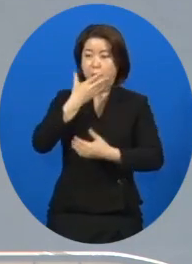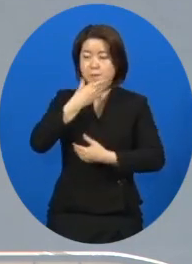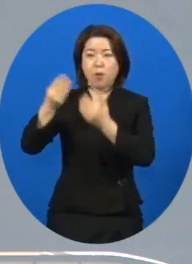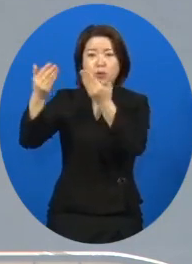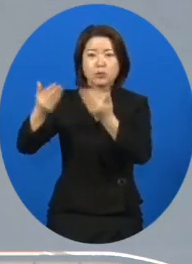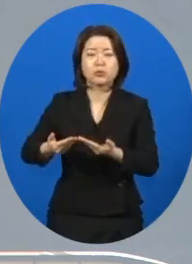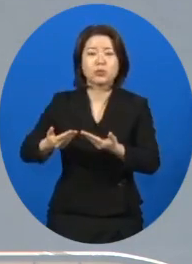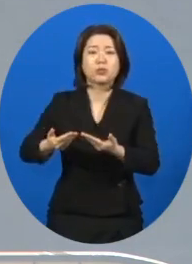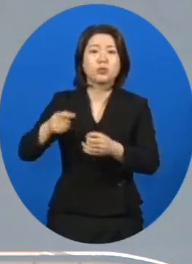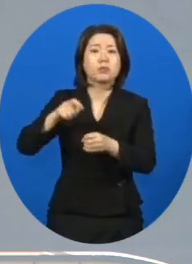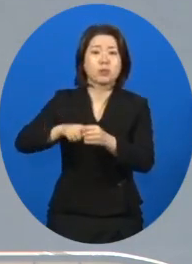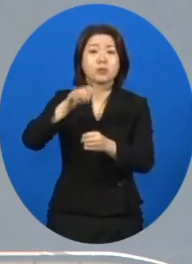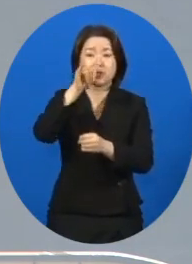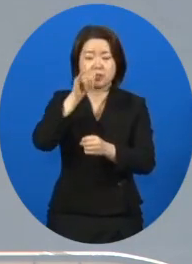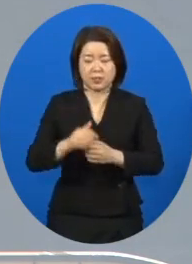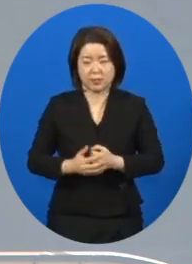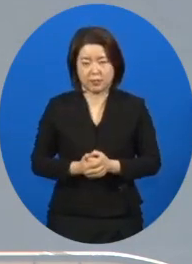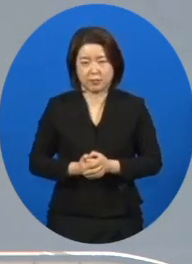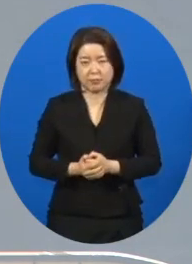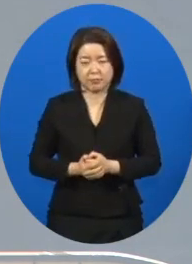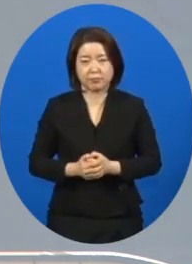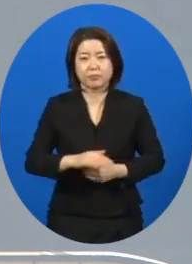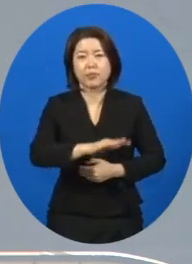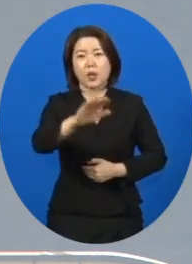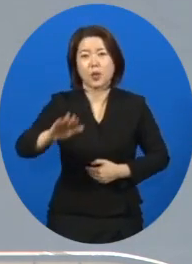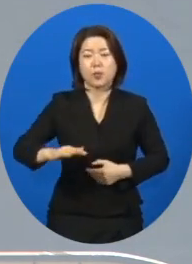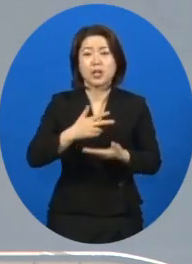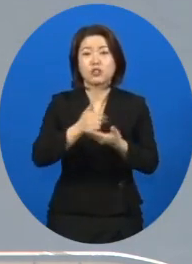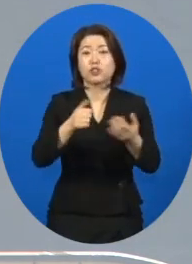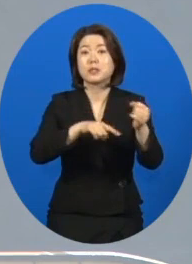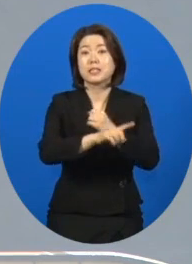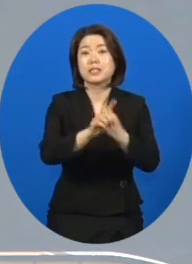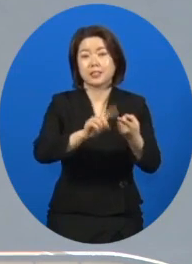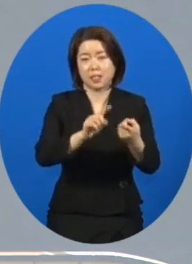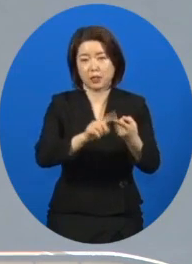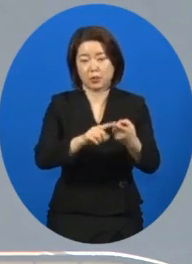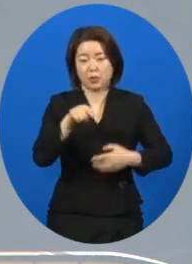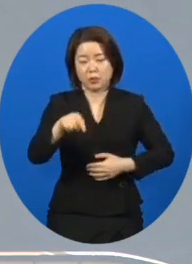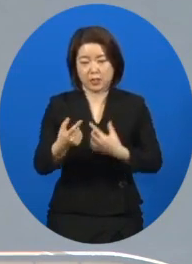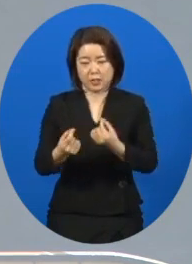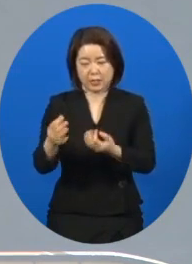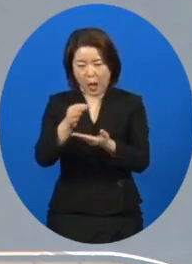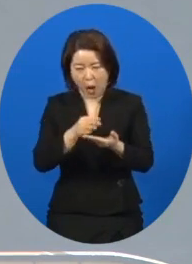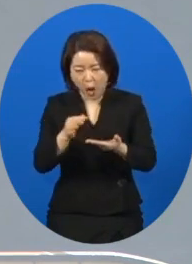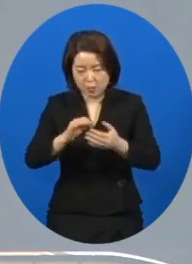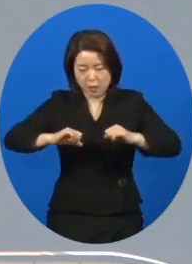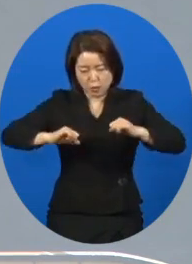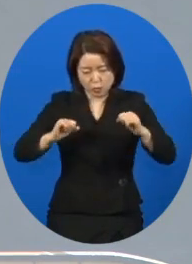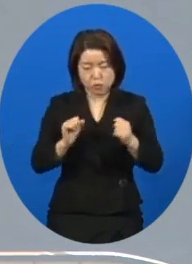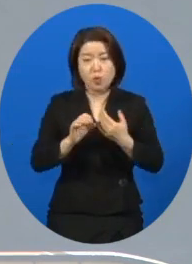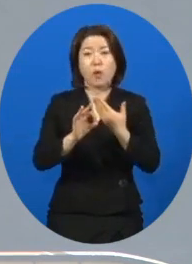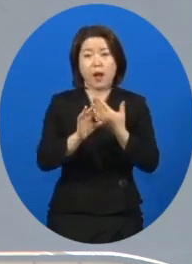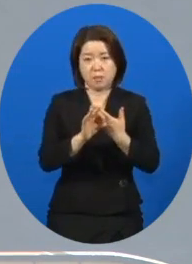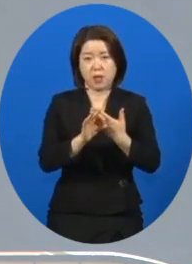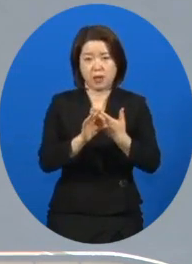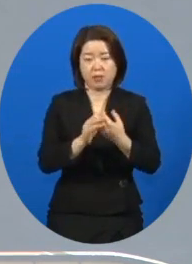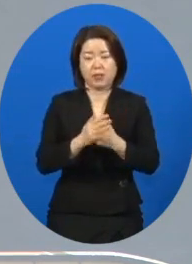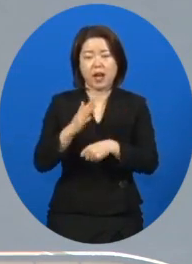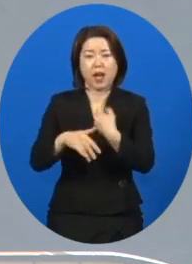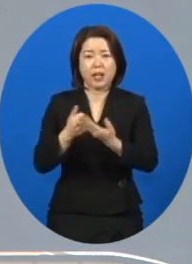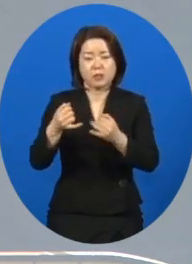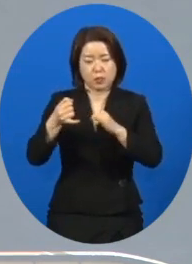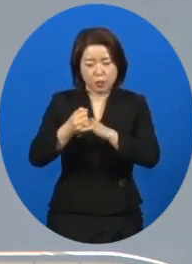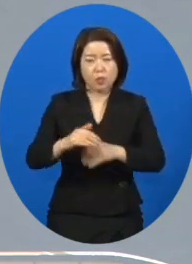하심이라는 거예요. 우리가 주님의 뜻대로 이렇게 헌금하고 순종하면 하나님은